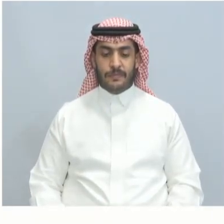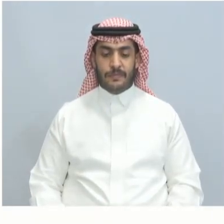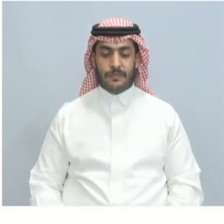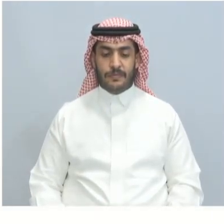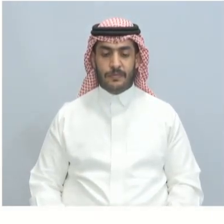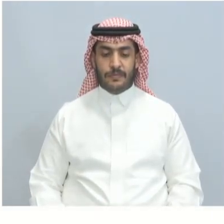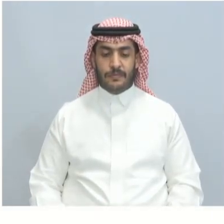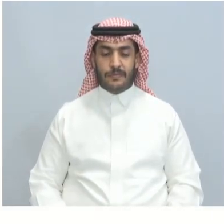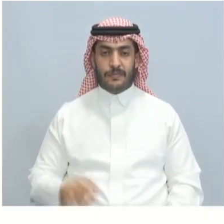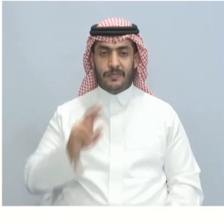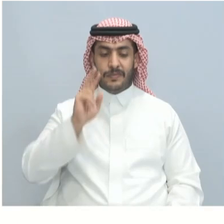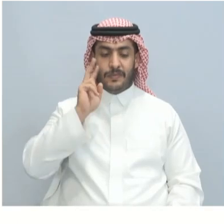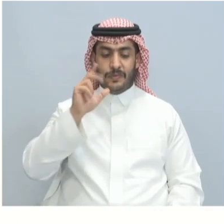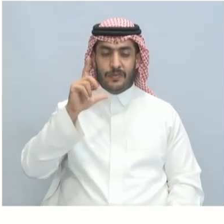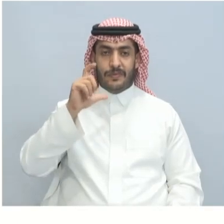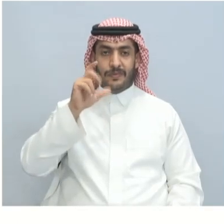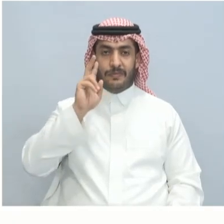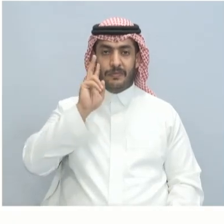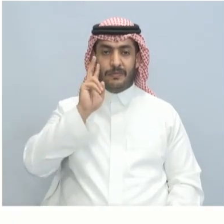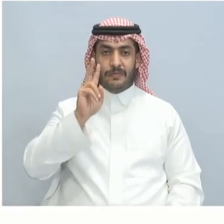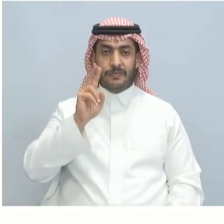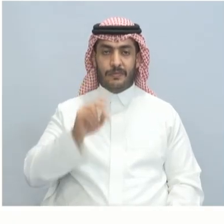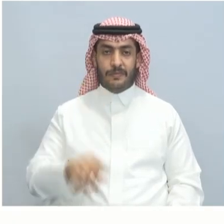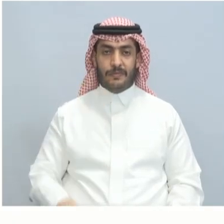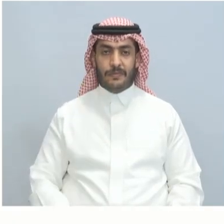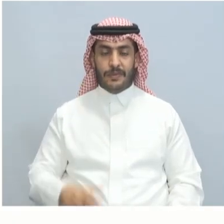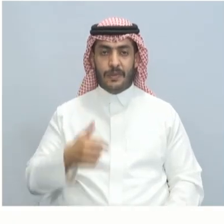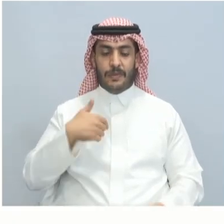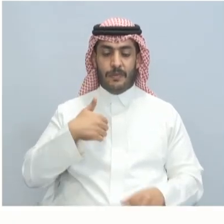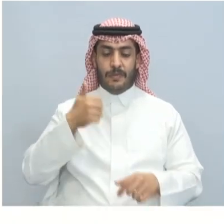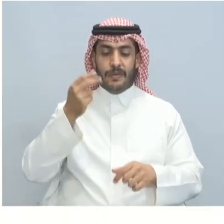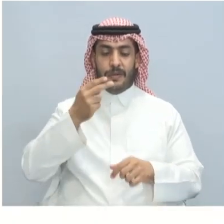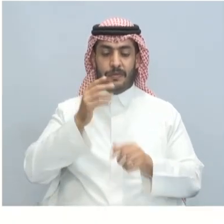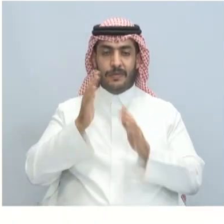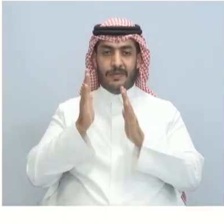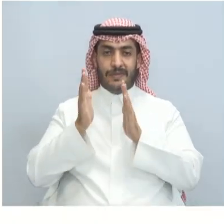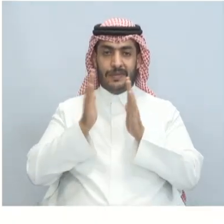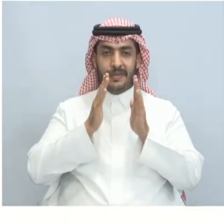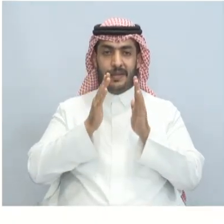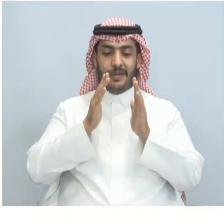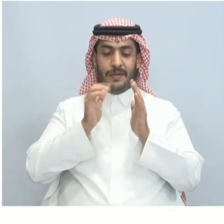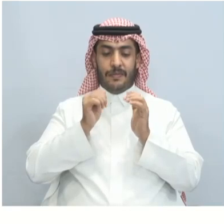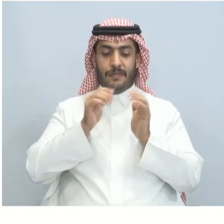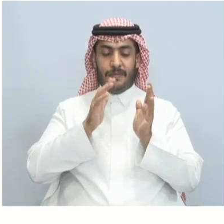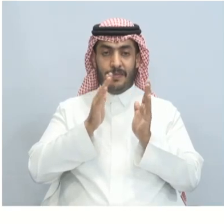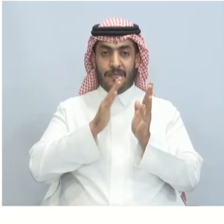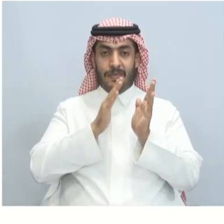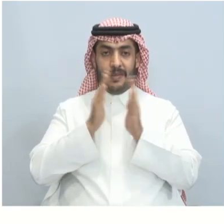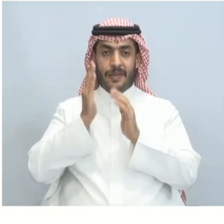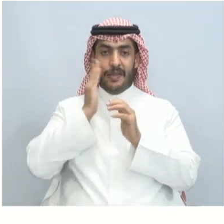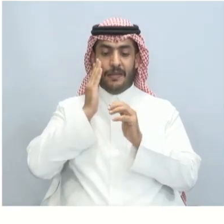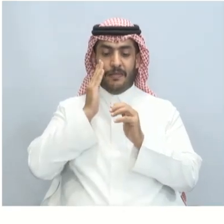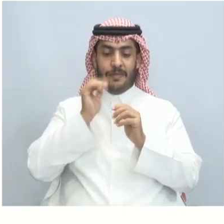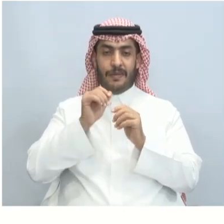ومقداره كما في هذه الصوره نستطيع ان نرسم انسحاب مقداره خمس وحدات الى اليمين